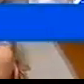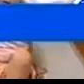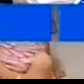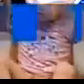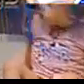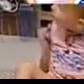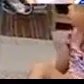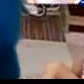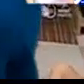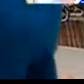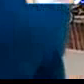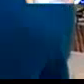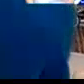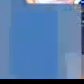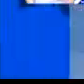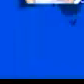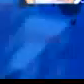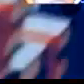din Telejurnal.